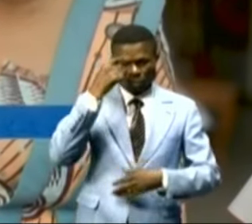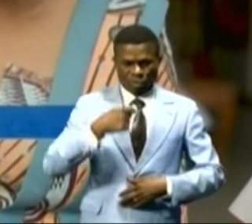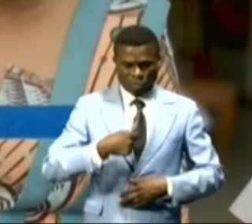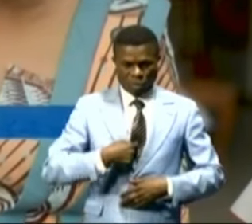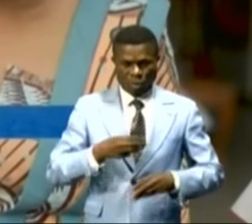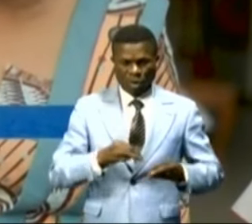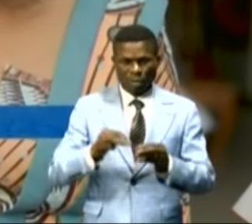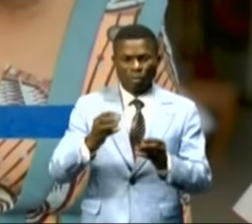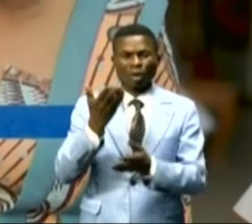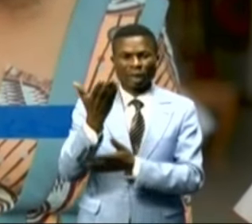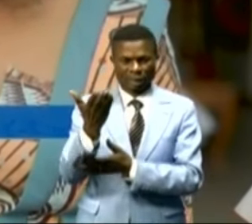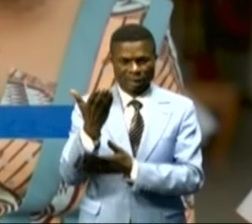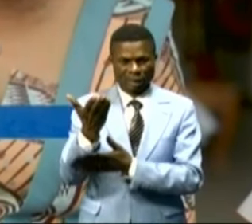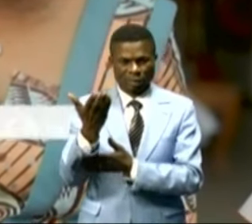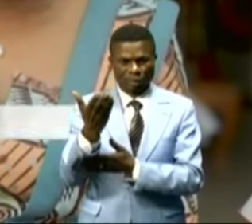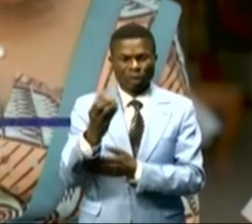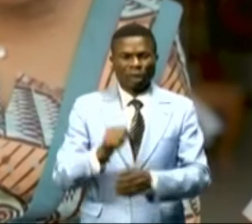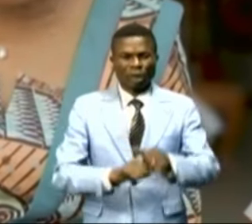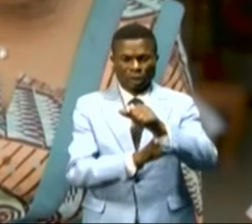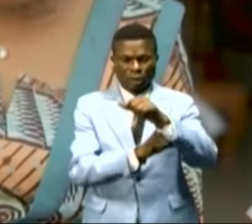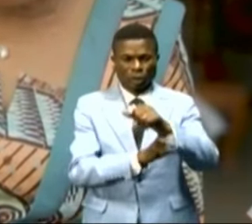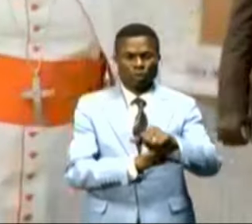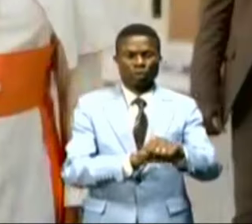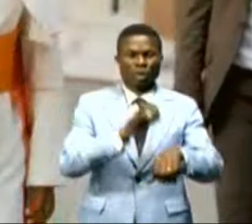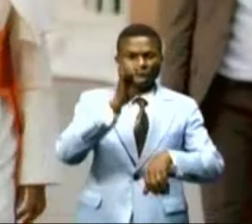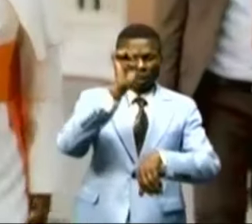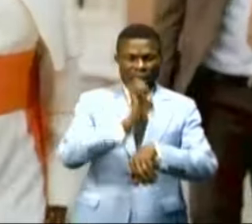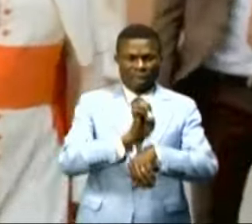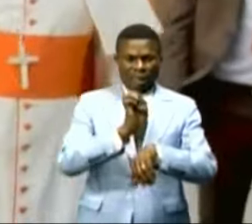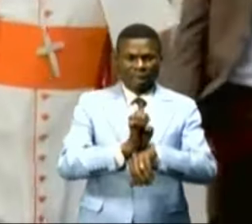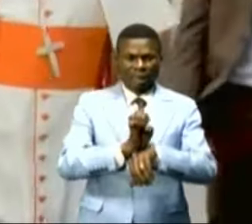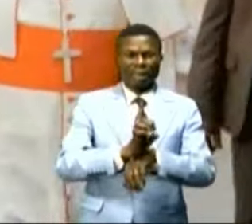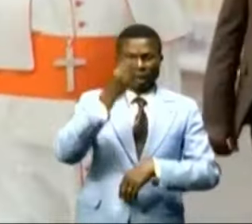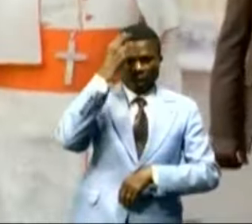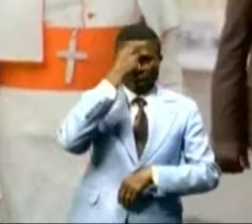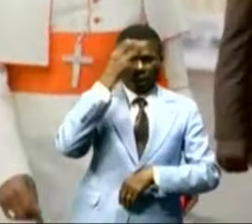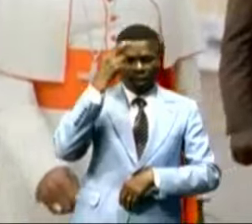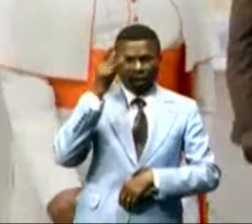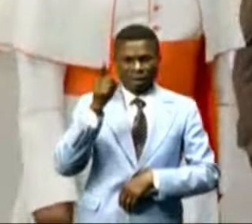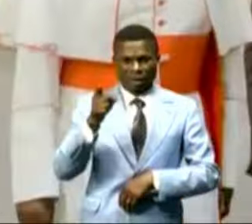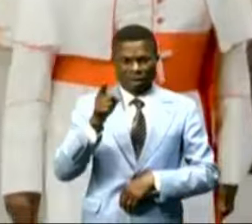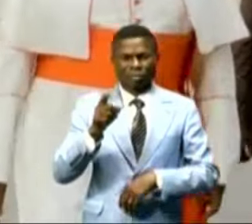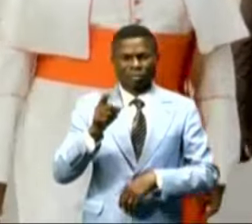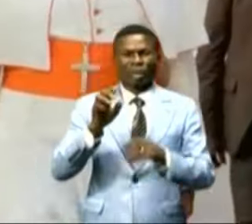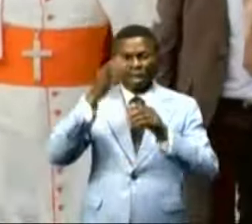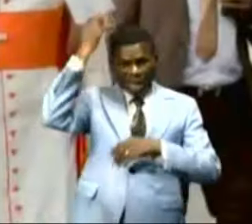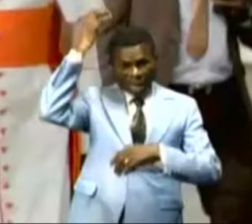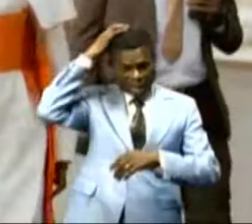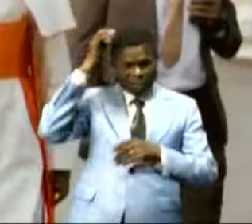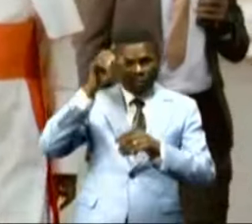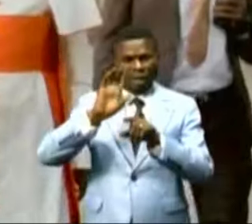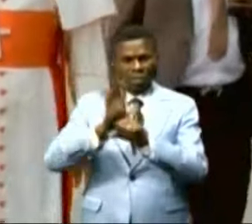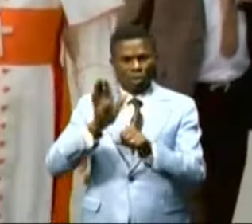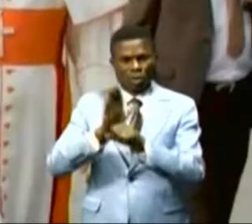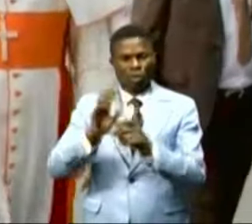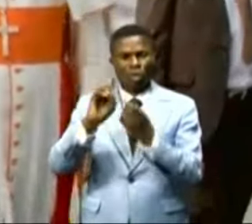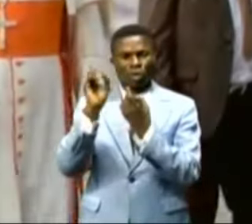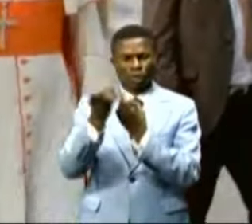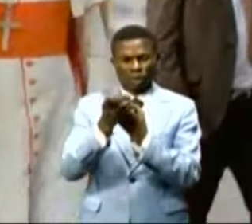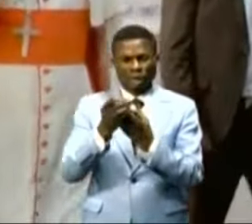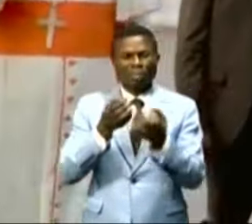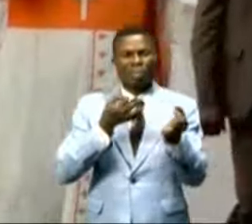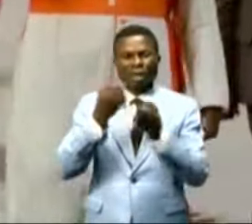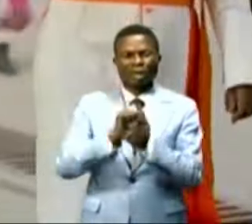de solliciter leur soutien et leur prière. Les évêques de différents diocèses ont en outre identifié la corruption